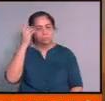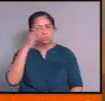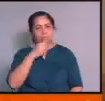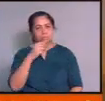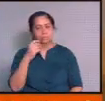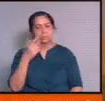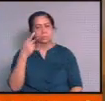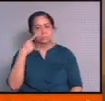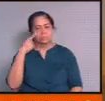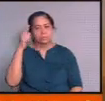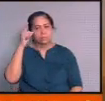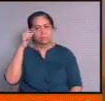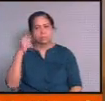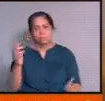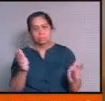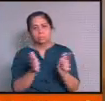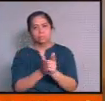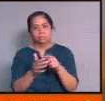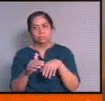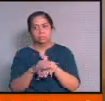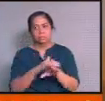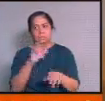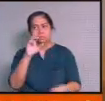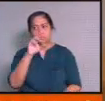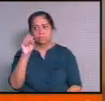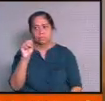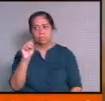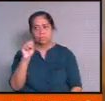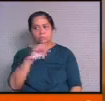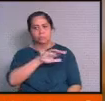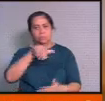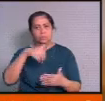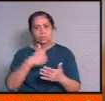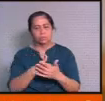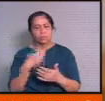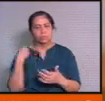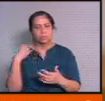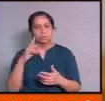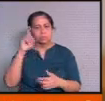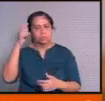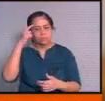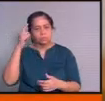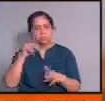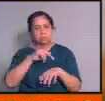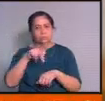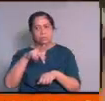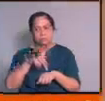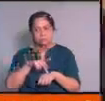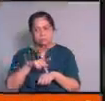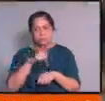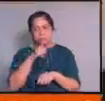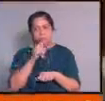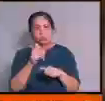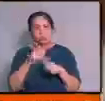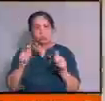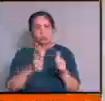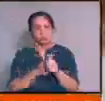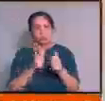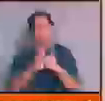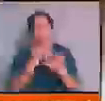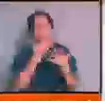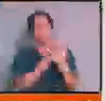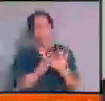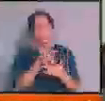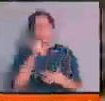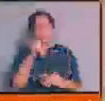at Patrick Leahy na pagbawalang makapasok sa U.S. ang lahat ng opisyal ng gobyerno ng Pilipinas na nasa likod ng